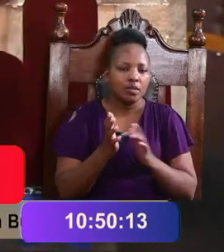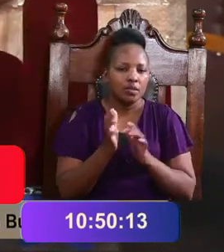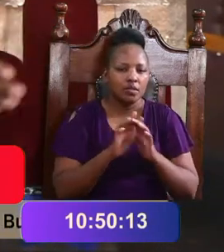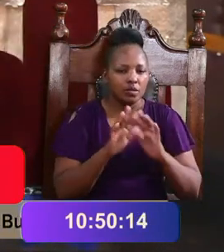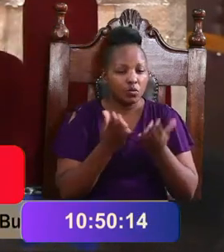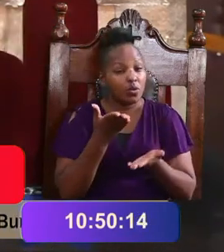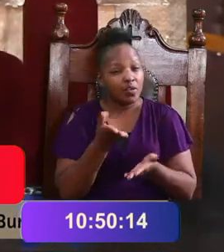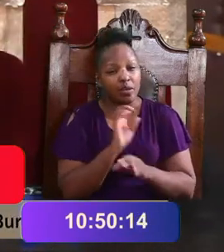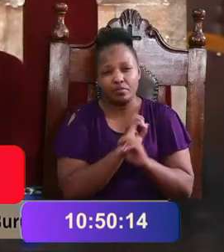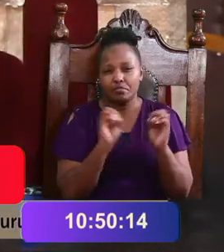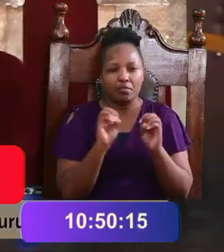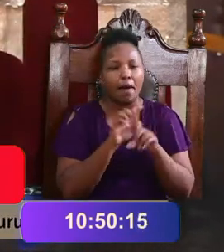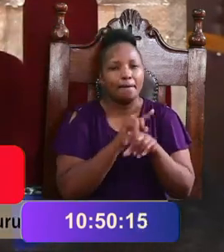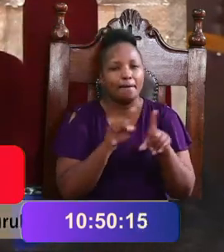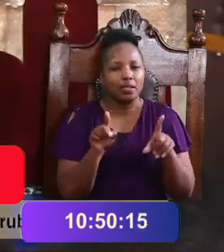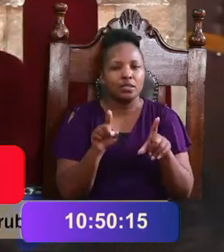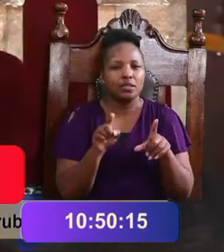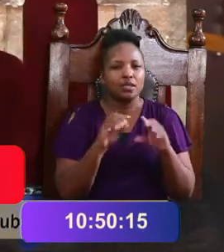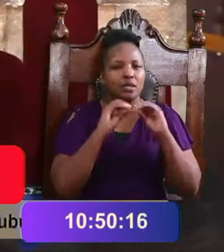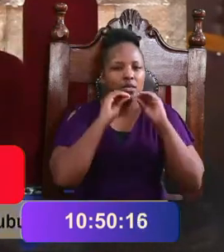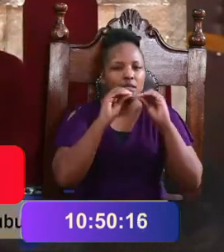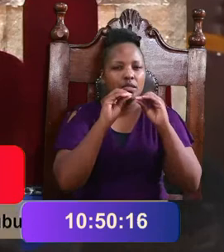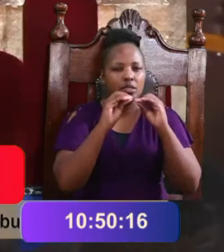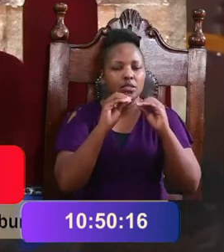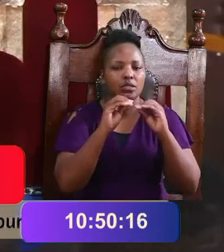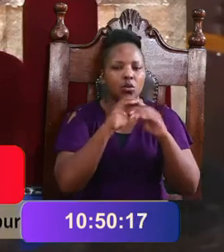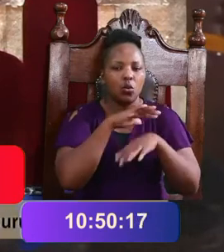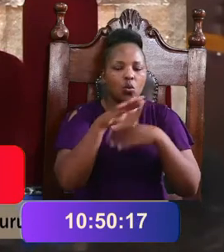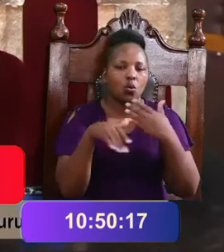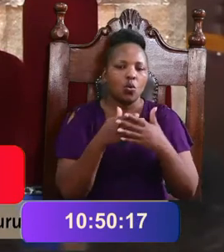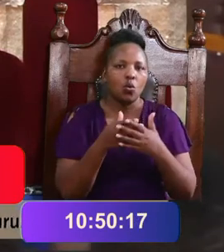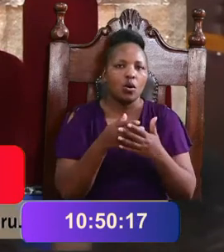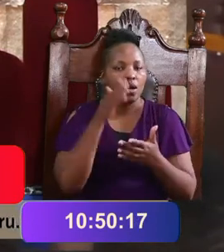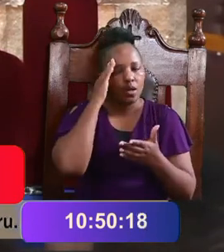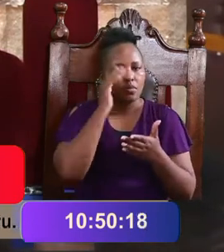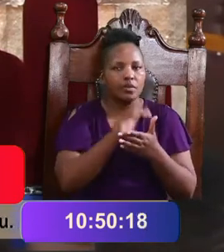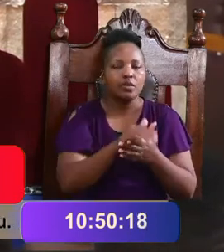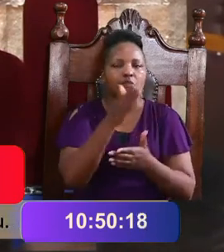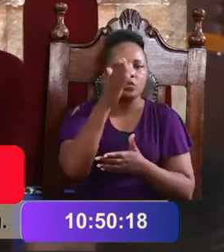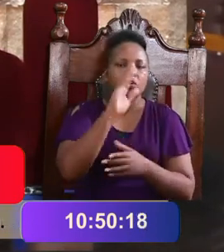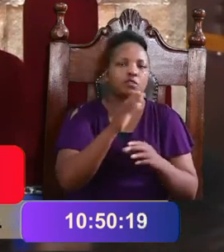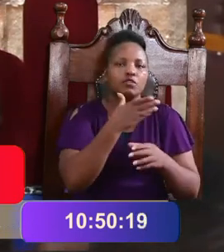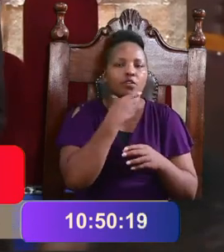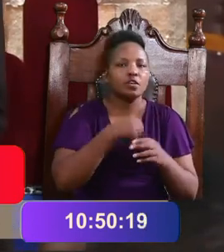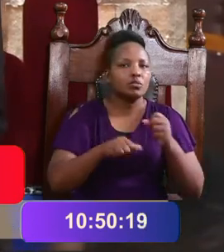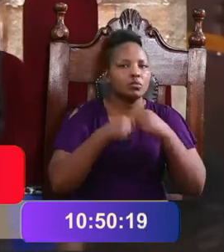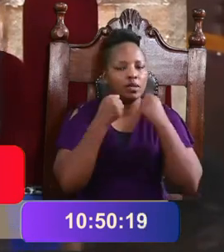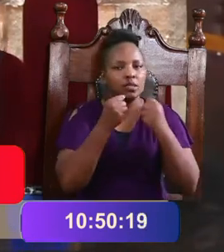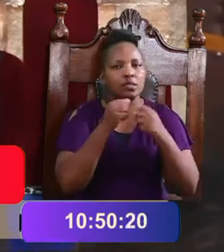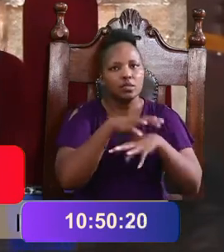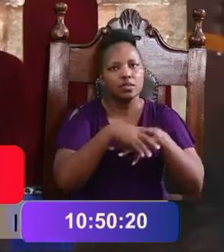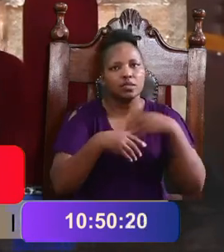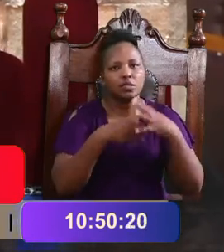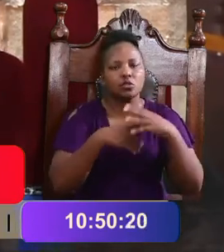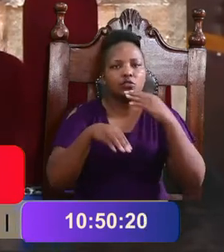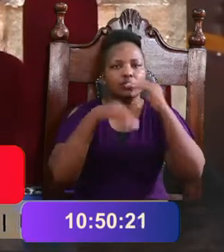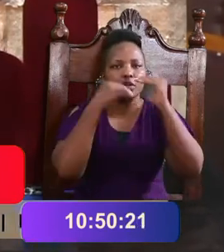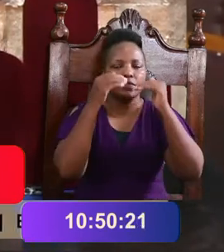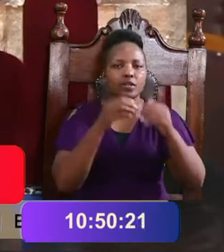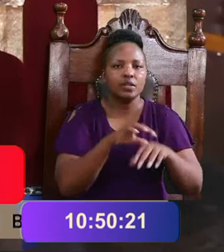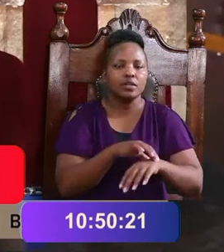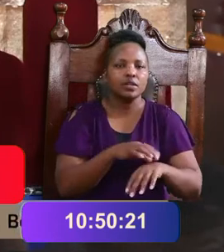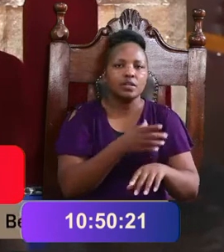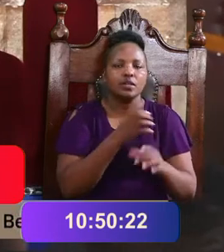ni summary ya Christians teaching. Namuamini Mungu Baba Mwenyezi, mumba wa mbingu na